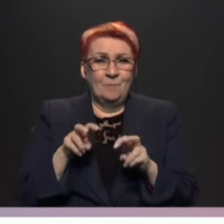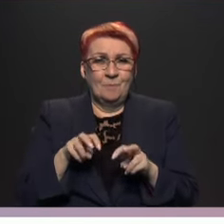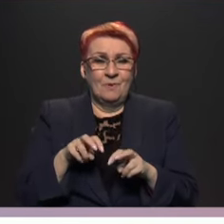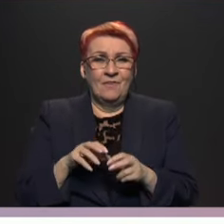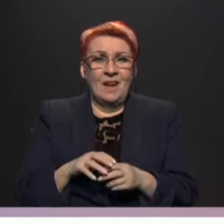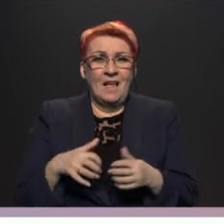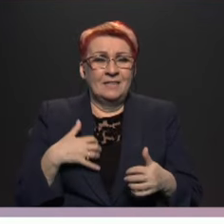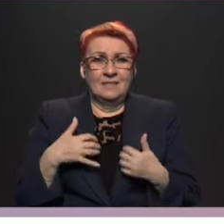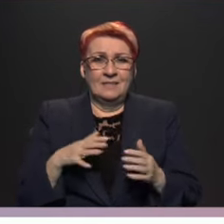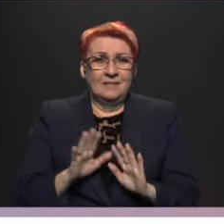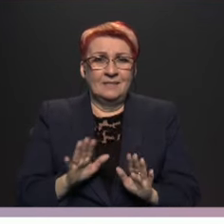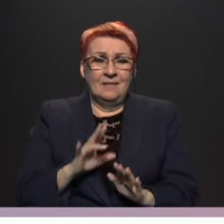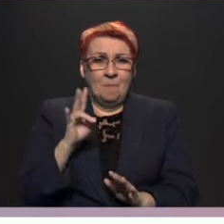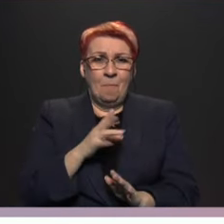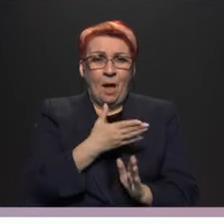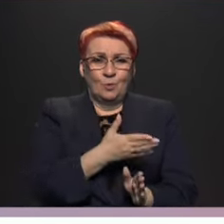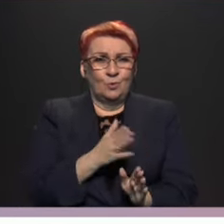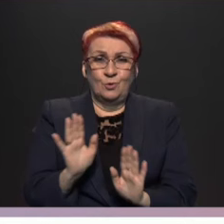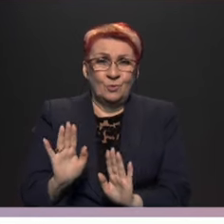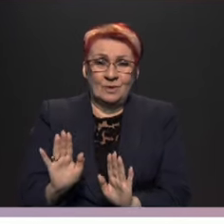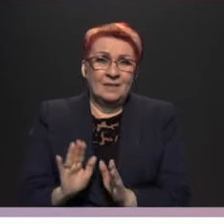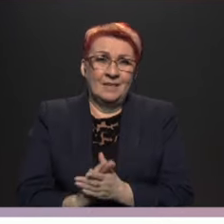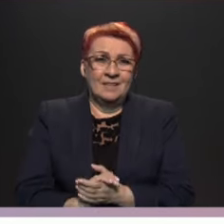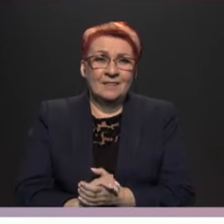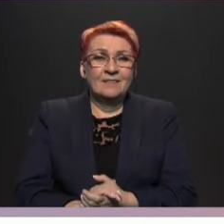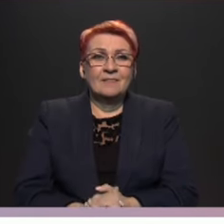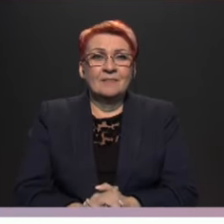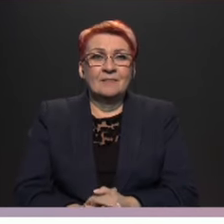проверять батюшку.